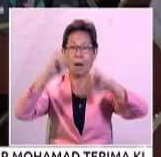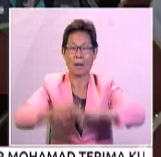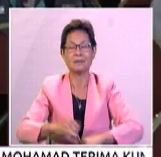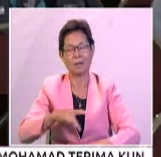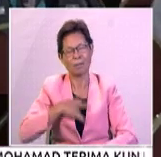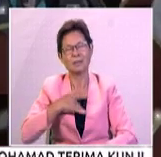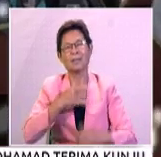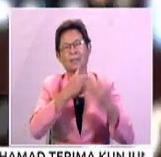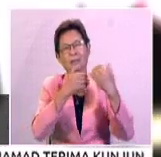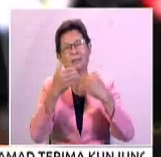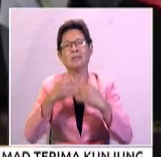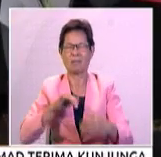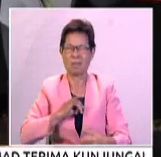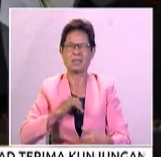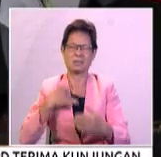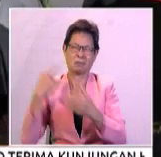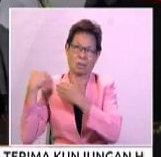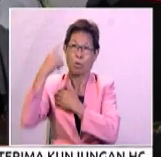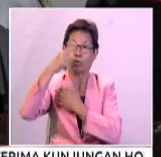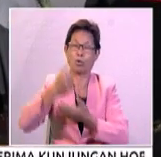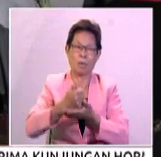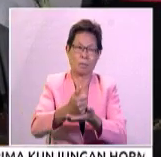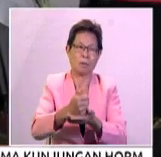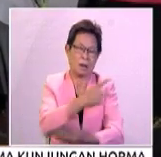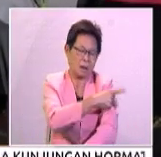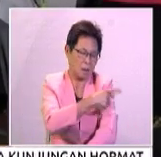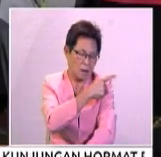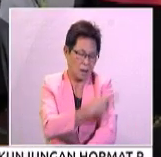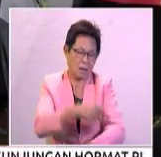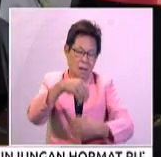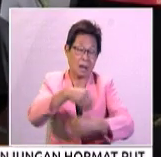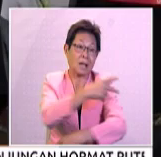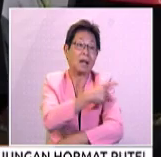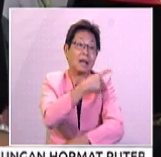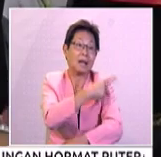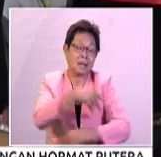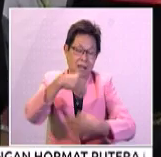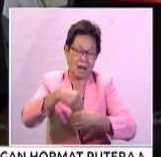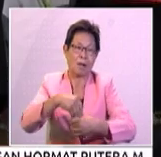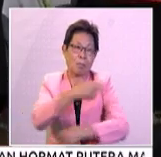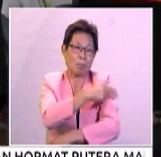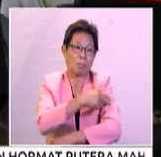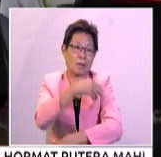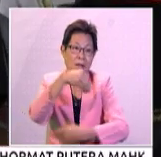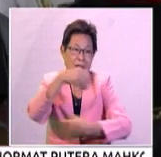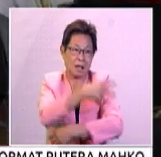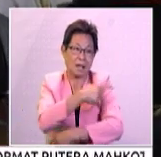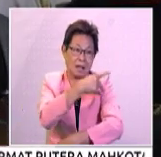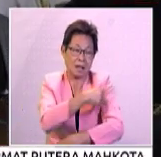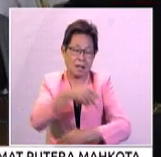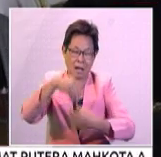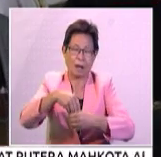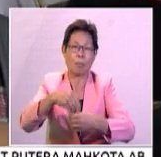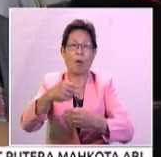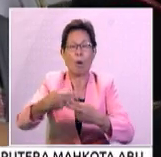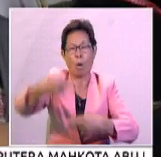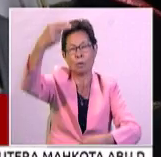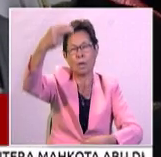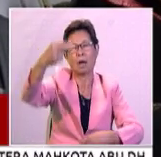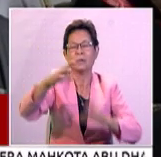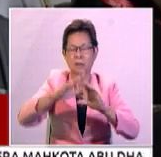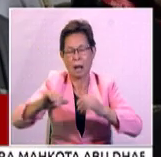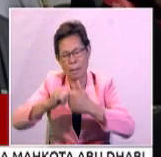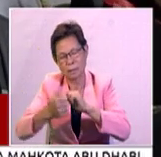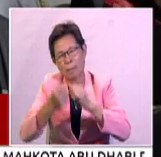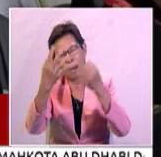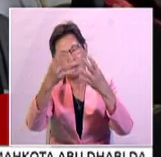saya lah untuk membantu. Bahagian klinik di bawah ni di hotel ni dapat menyelesaikan kebanyakanlah